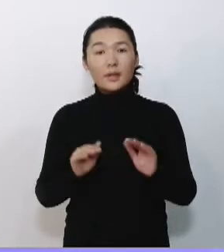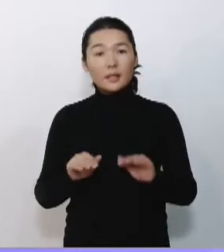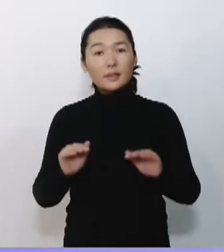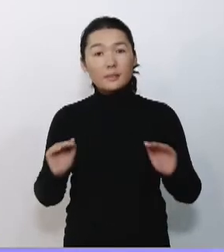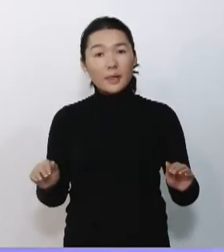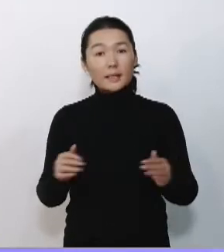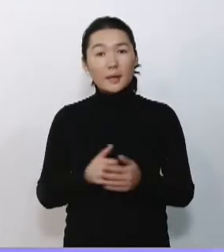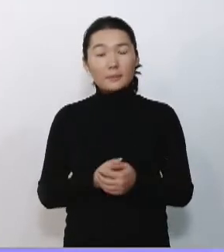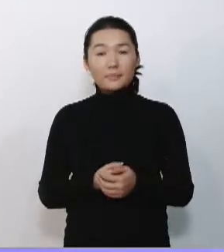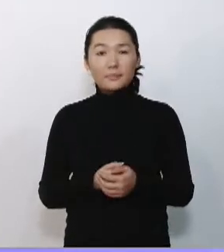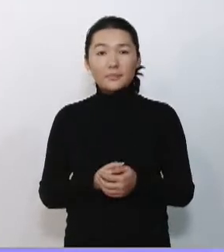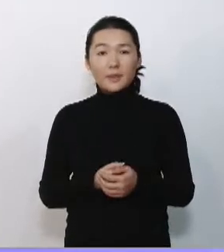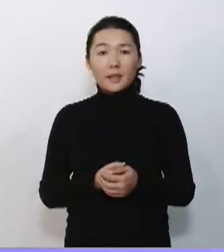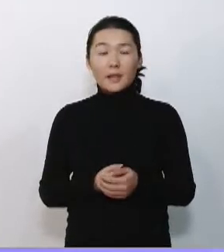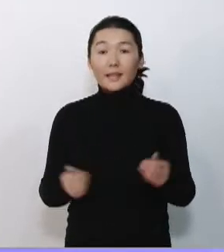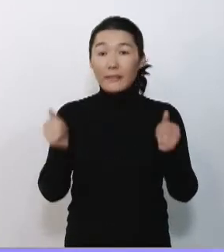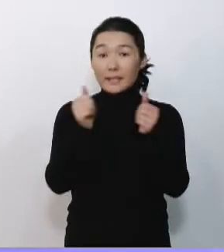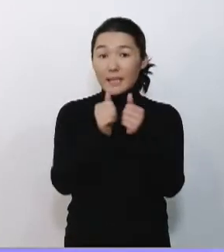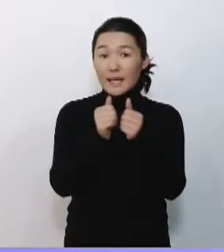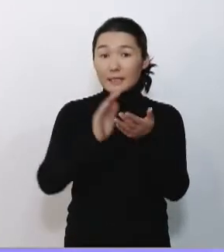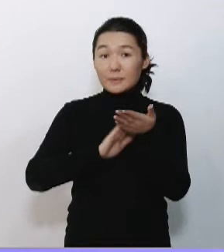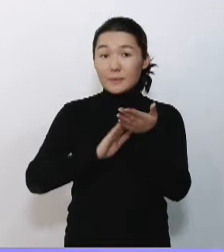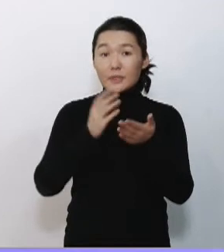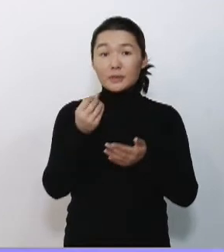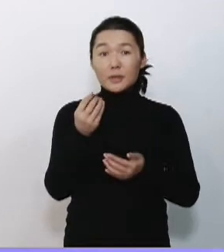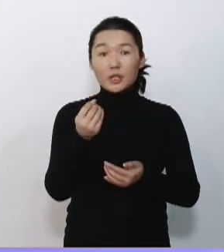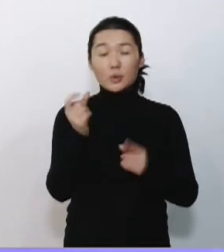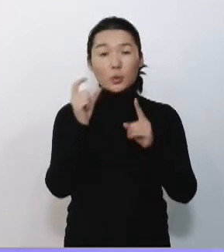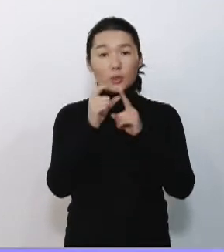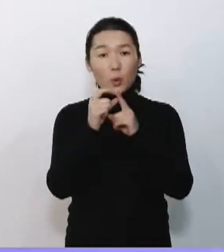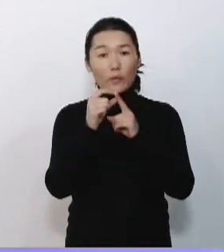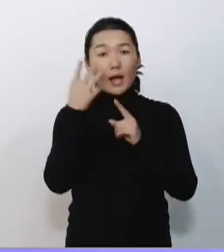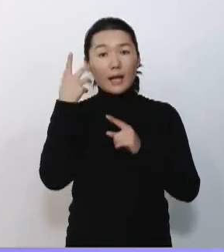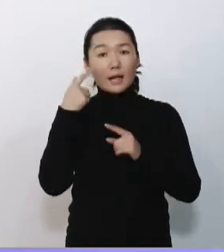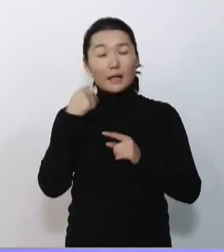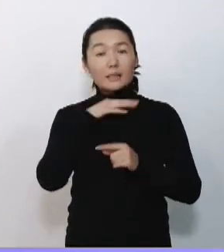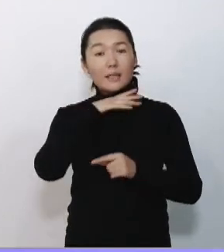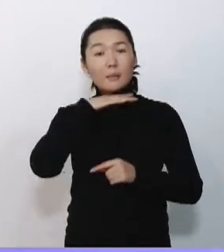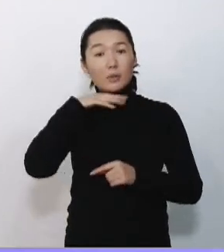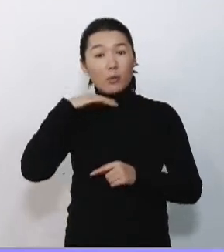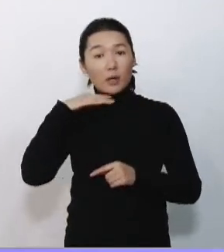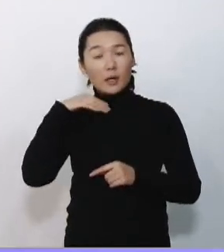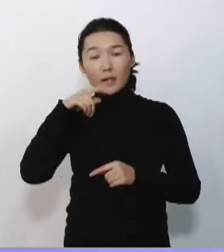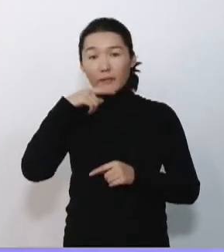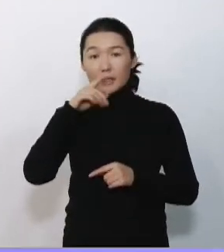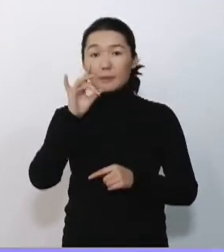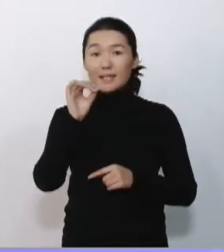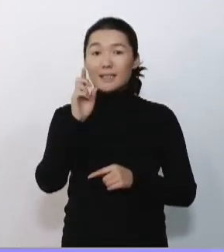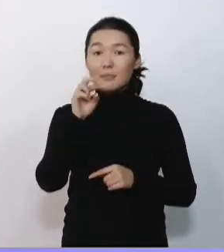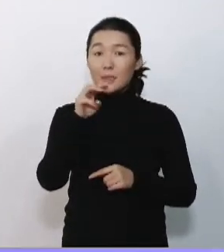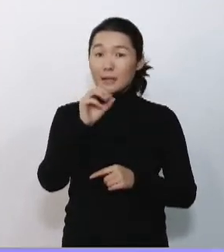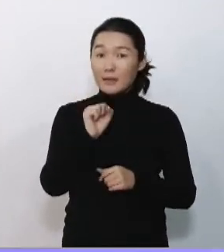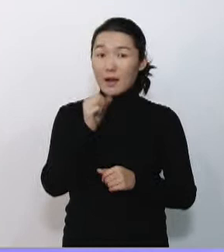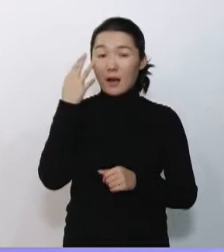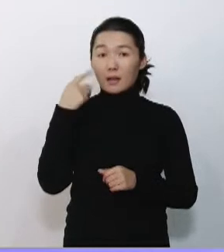Ребята, давайте рядом запишем еще слово. Когда много, мы говорим «ребята», а когда